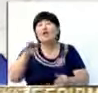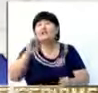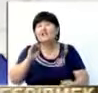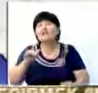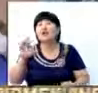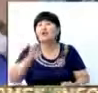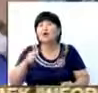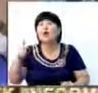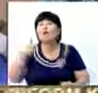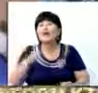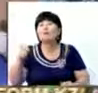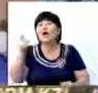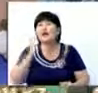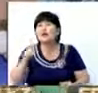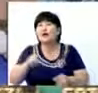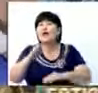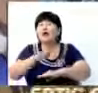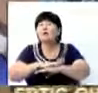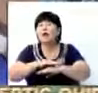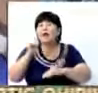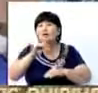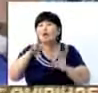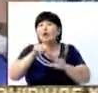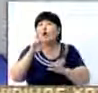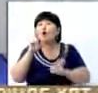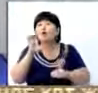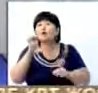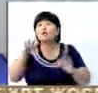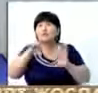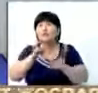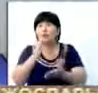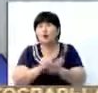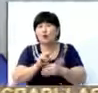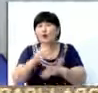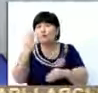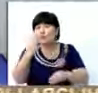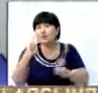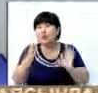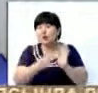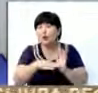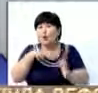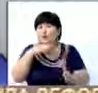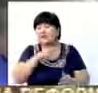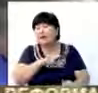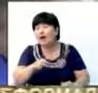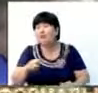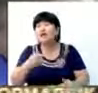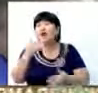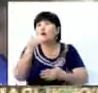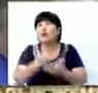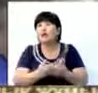физика, биология, география, химия сияқты пәндердің кіріспе курсы ретінде оқытылады. Сондай-ақ 5-ші және 9-ші сынып аралығындағы